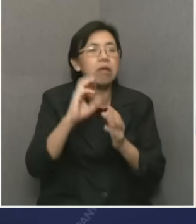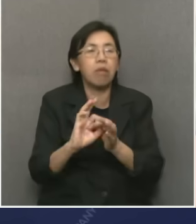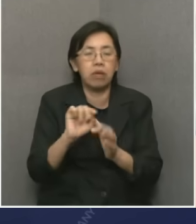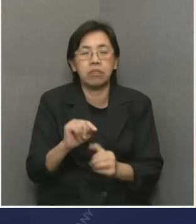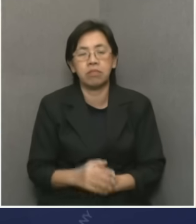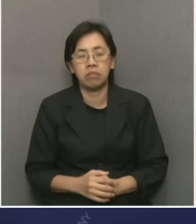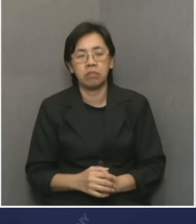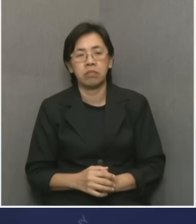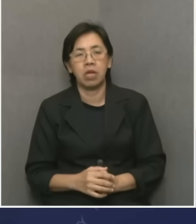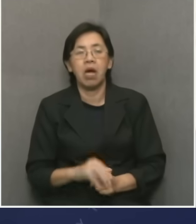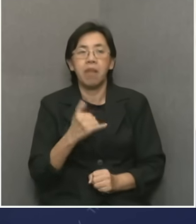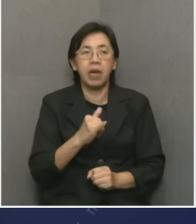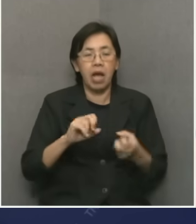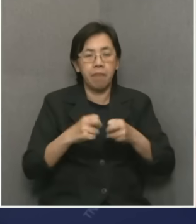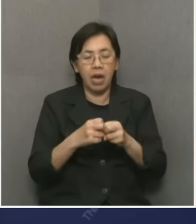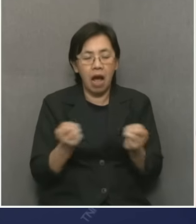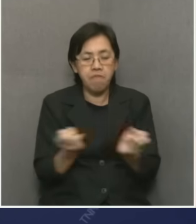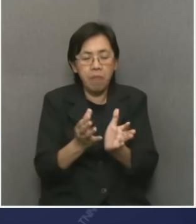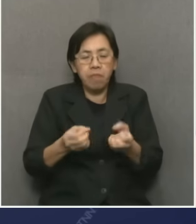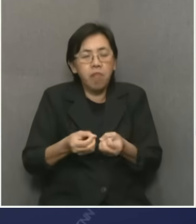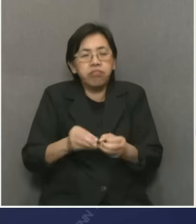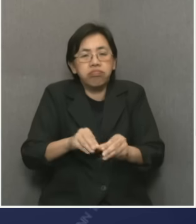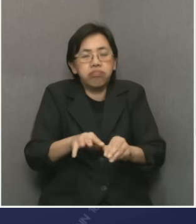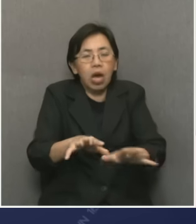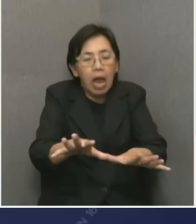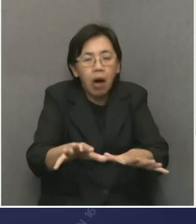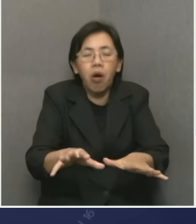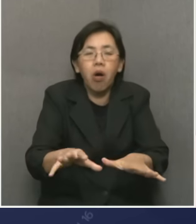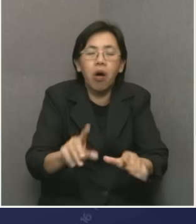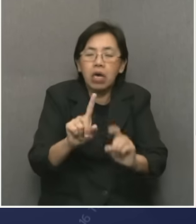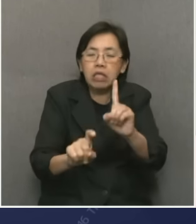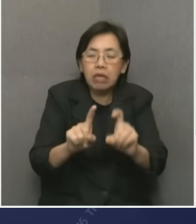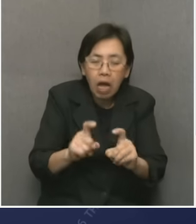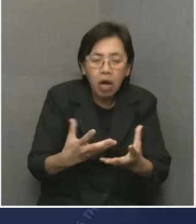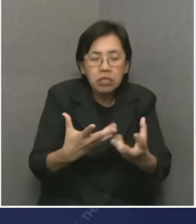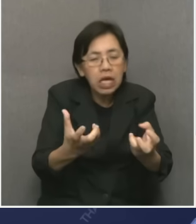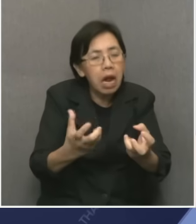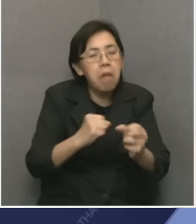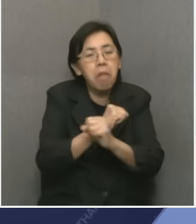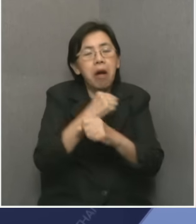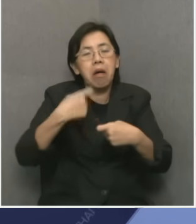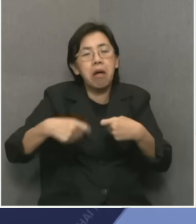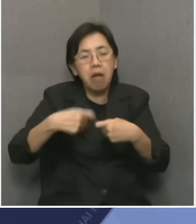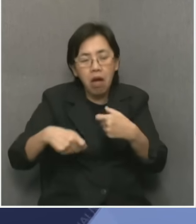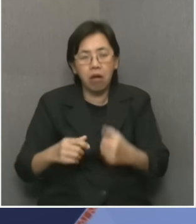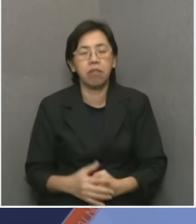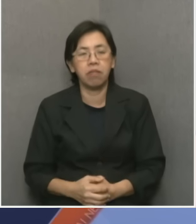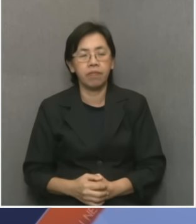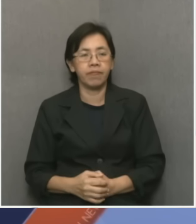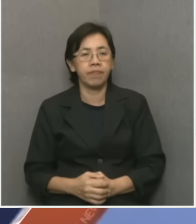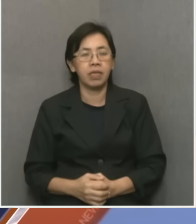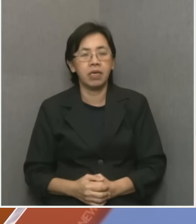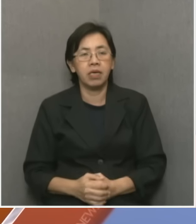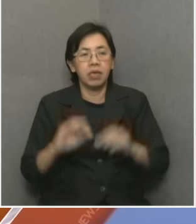นกระทั่งมันอาจจะสายเกินไปที่จะป้องกันความสูญเสียแต่อย่างไรก็ตามเนี่ยนะครับผมคิดว่าประสบ